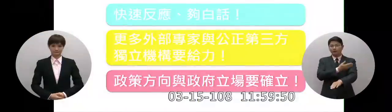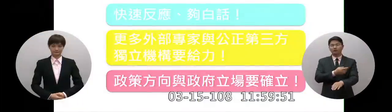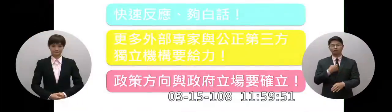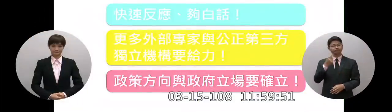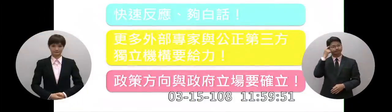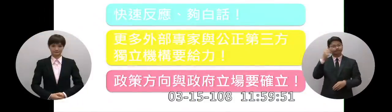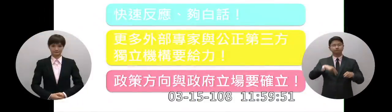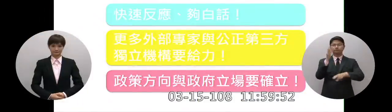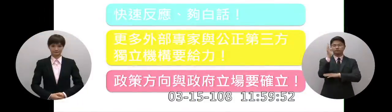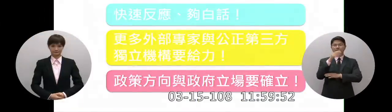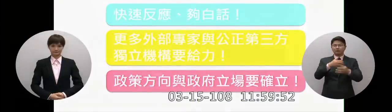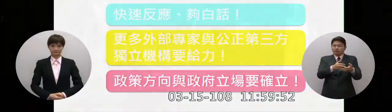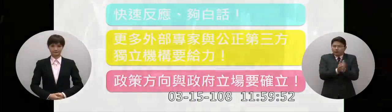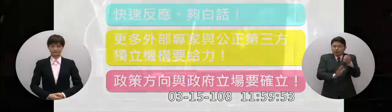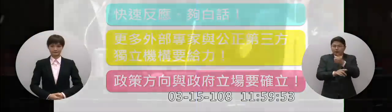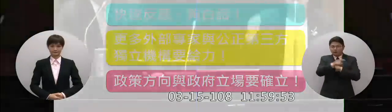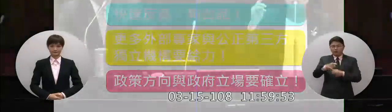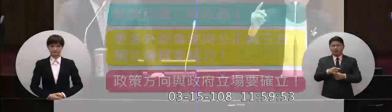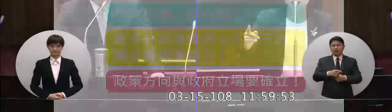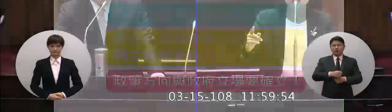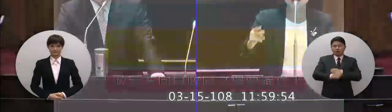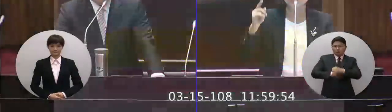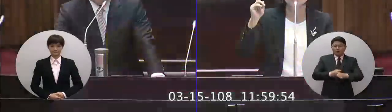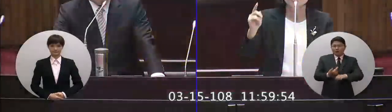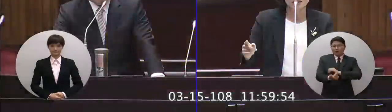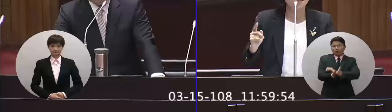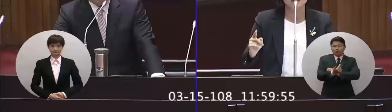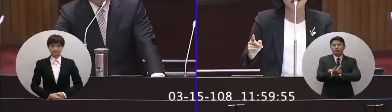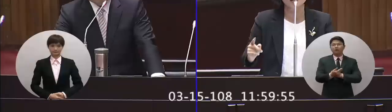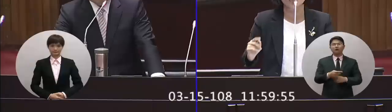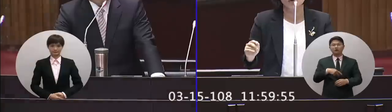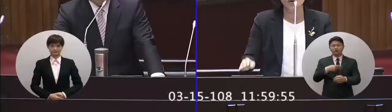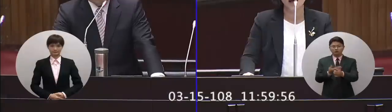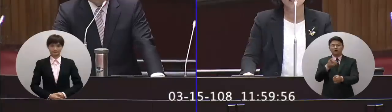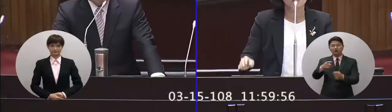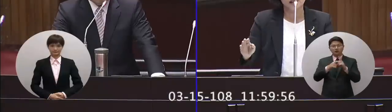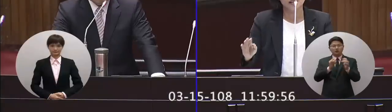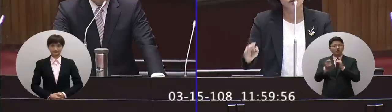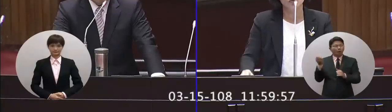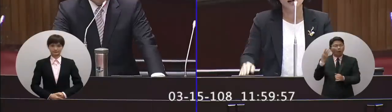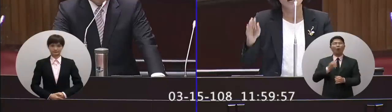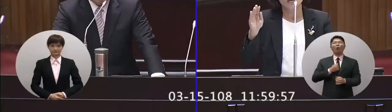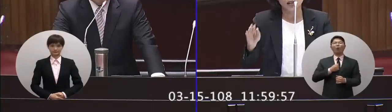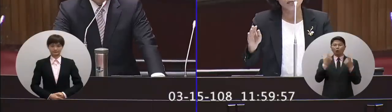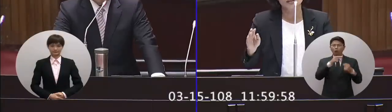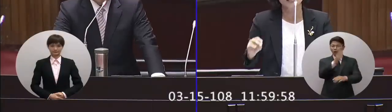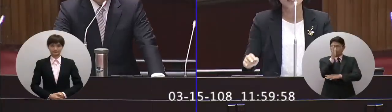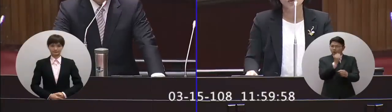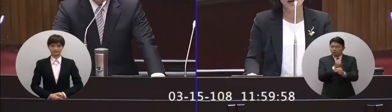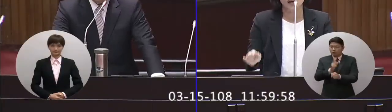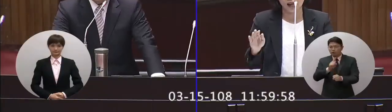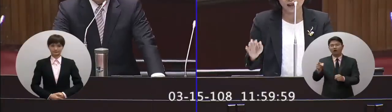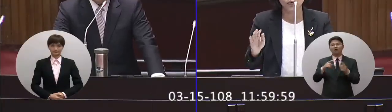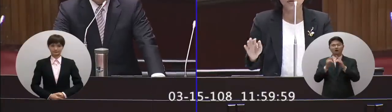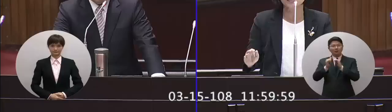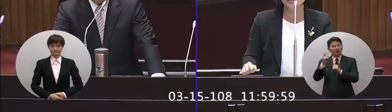整个行政部门动起来，让大家能够在第一时间用人民听得懂的话，这非常重要。人民听得